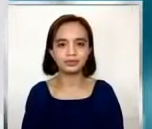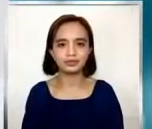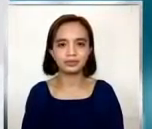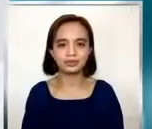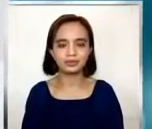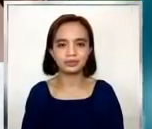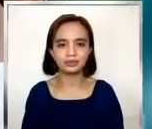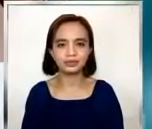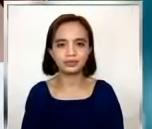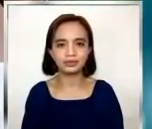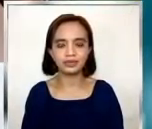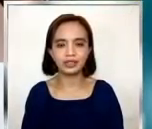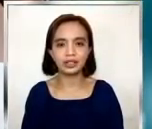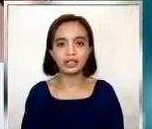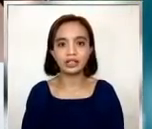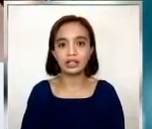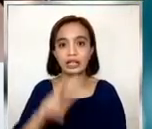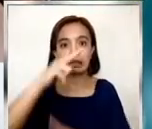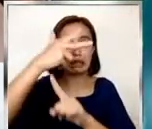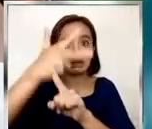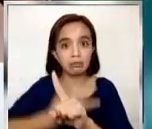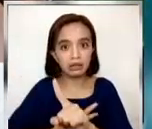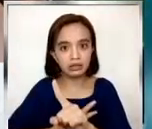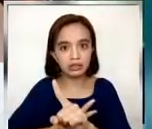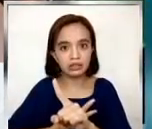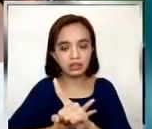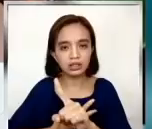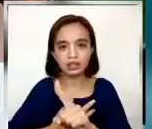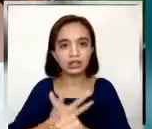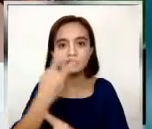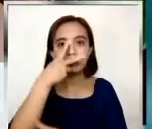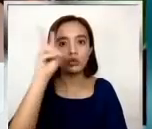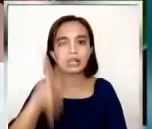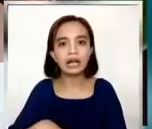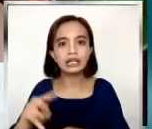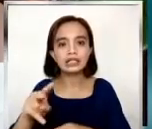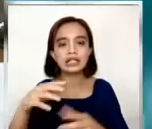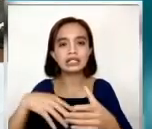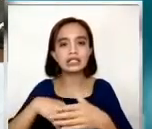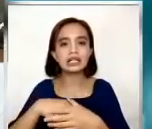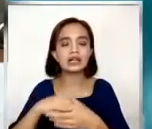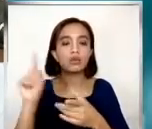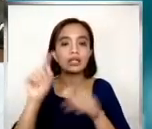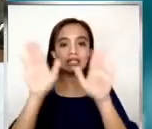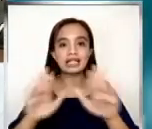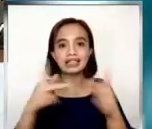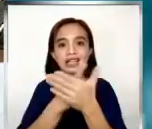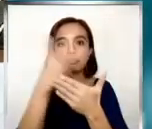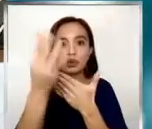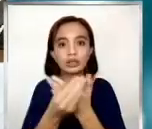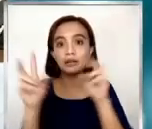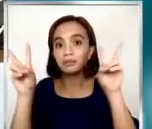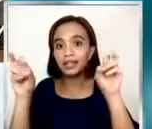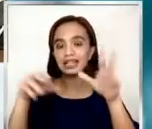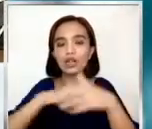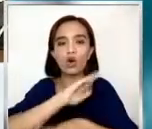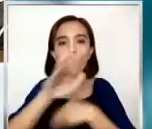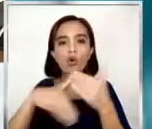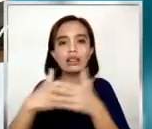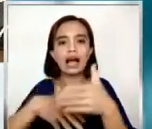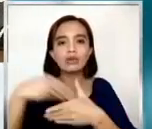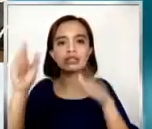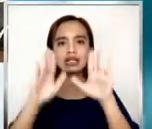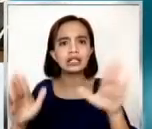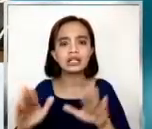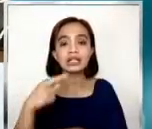Halos 3 buwan na hindi nakita si Rayver Cruz sa Sunday program na All Out Sundays. Hindi raw siya nagbakasyon tulad ng tanong ng ilan